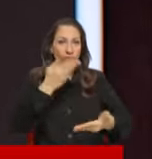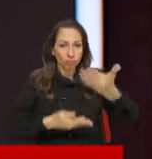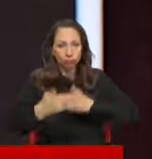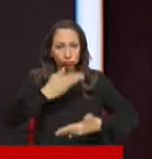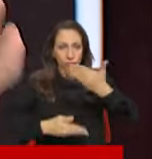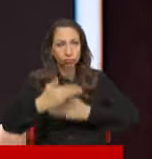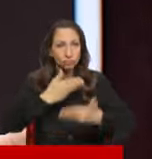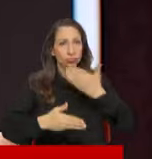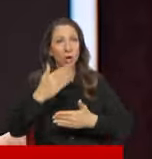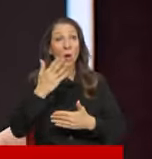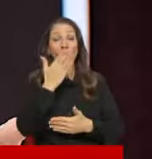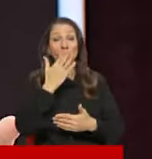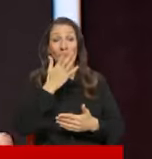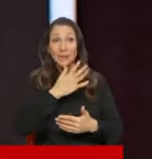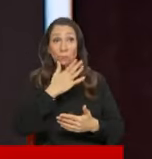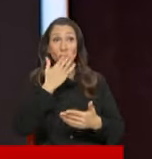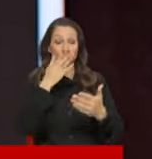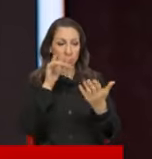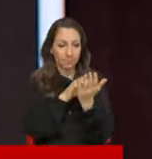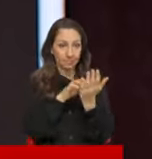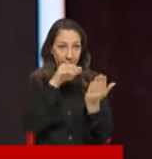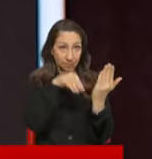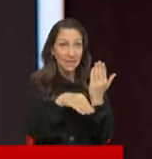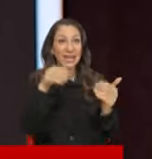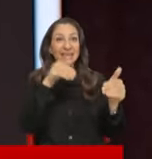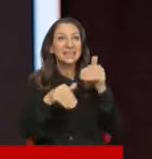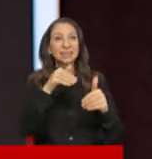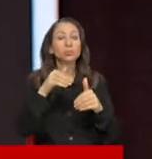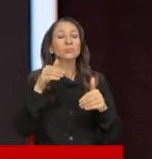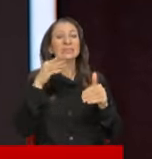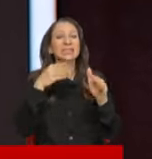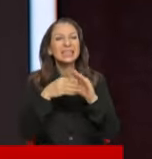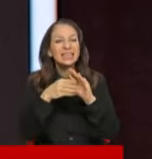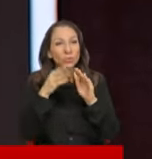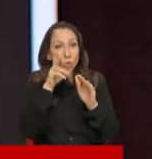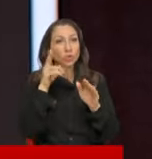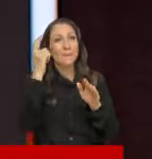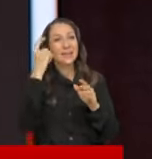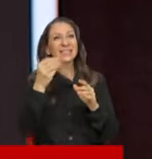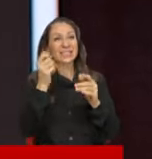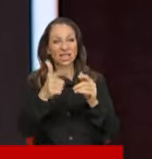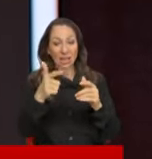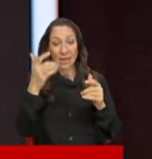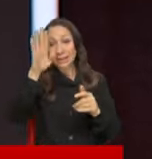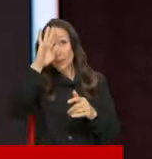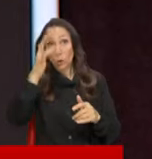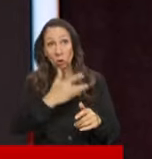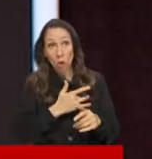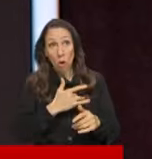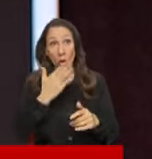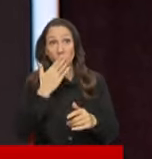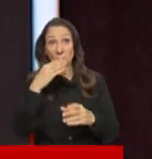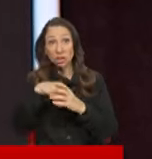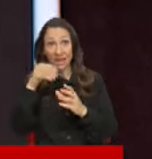etmiş olacağız okul Bilişim sorumluları okulda girecek seçim sonuç giriş sorumluları ilçe binasında girecek İstanbul gönülleri